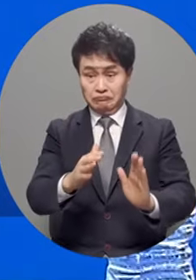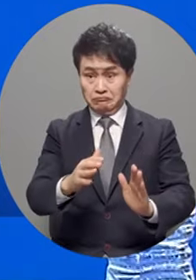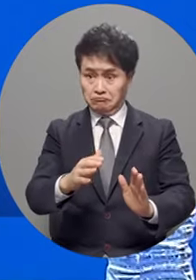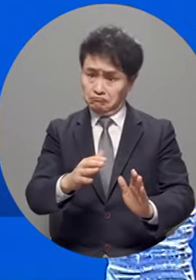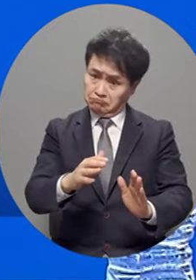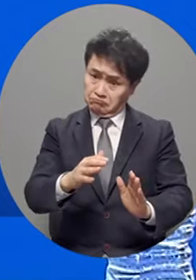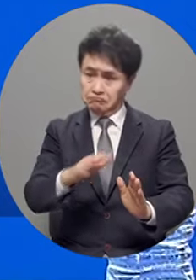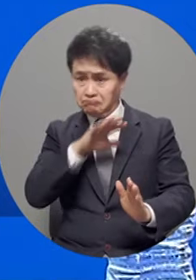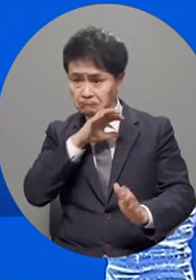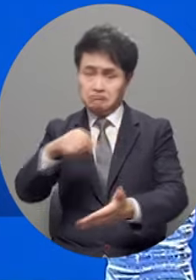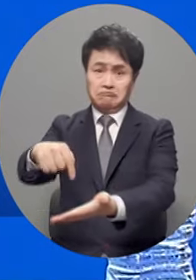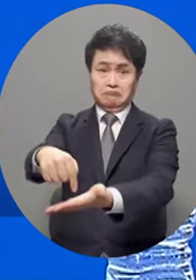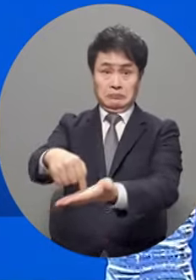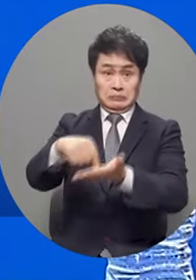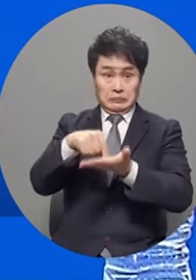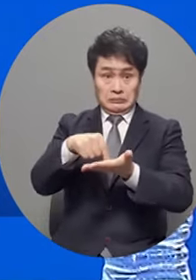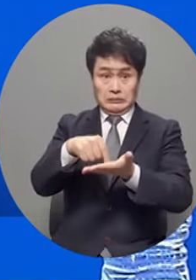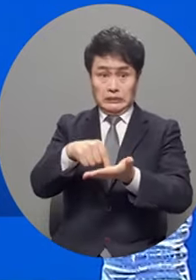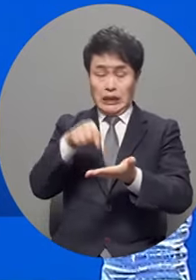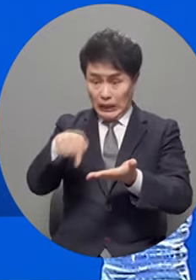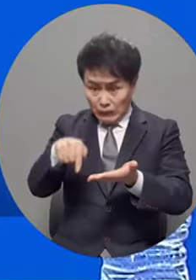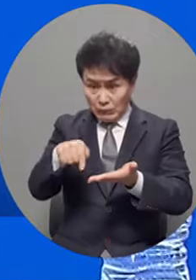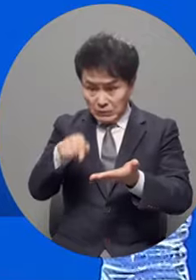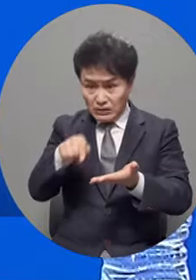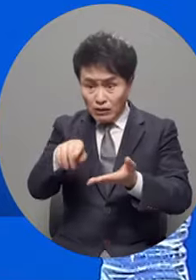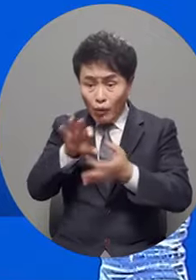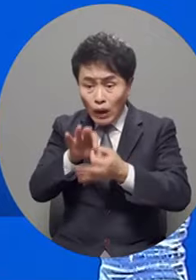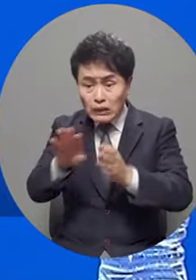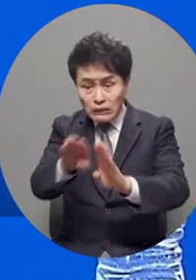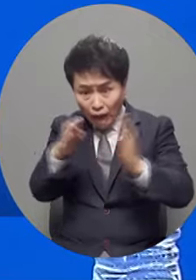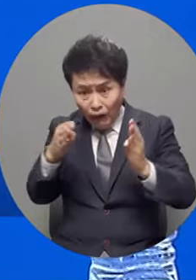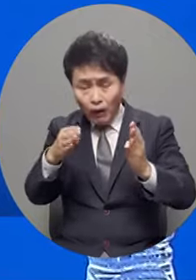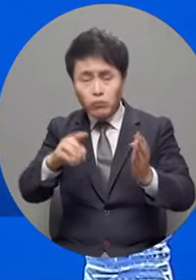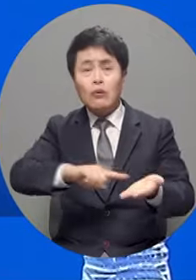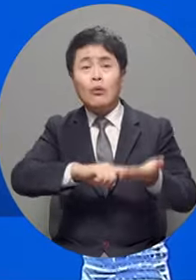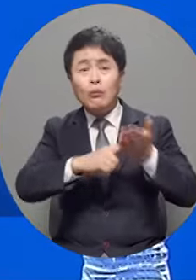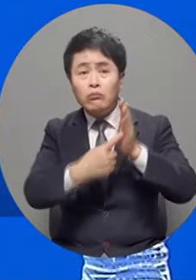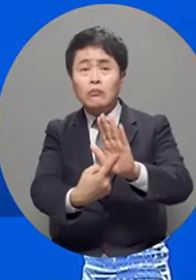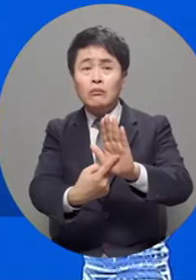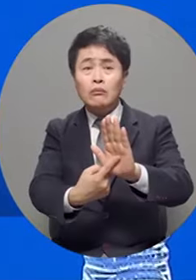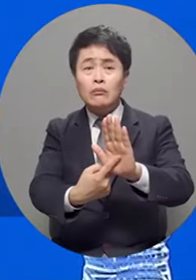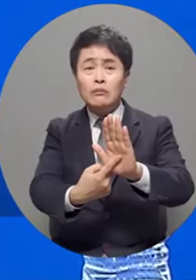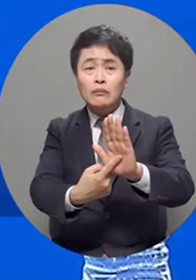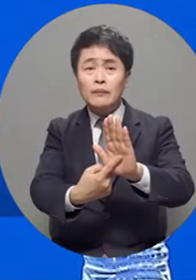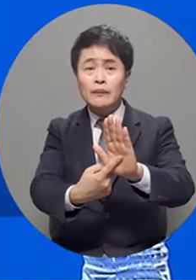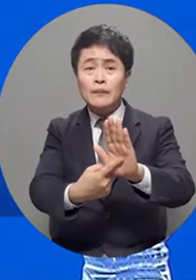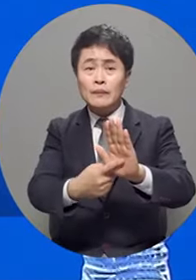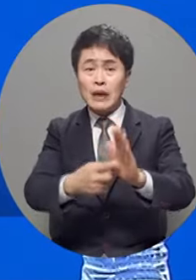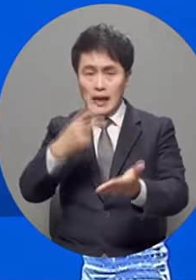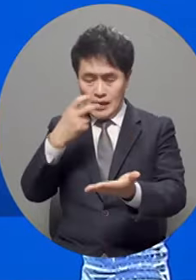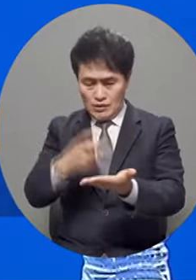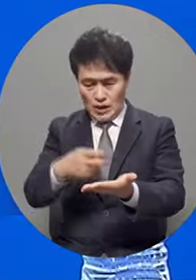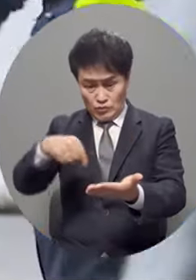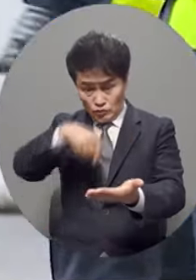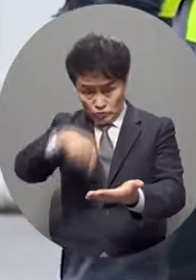이 신청을 하고 열람을 하더라도 그것을 공개한다는 것은 그러니까 당규